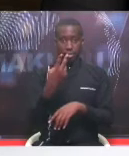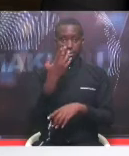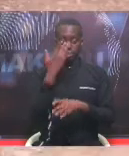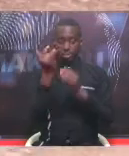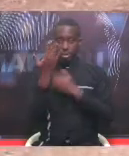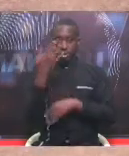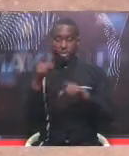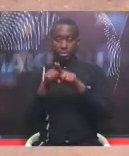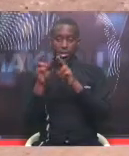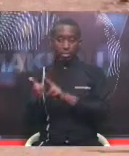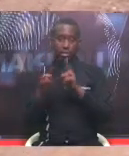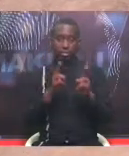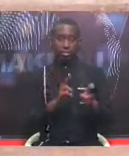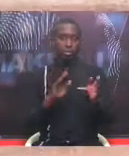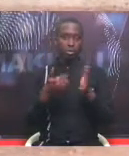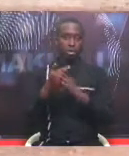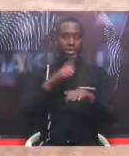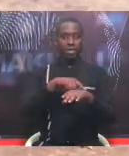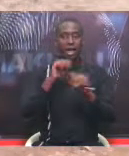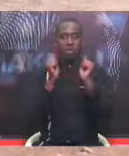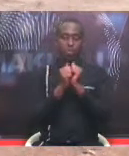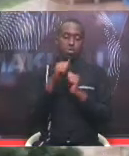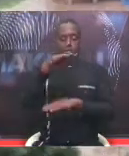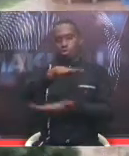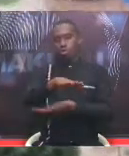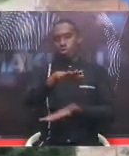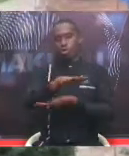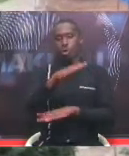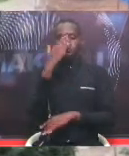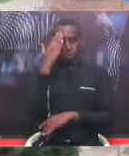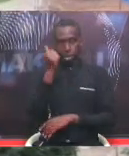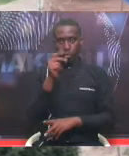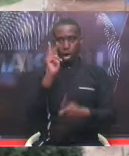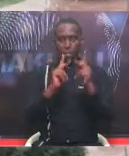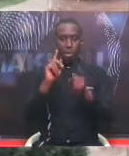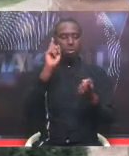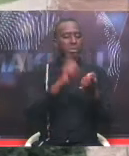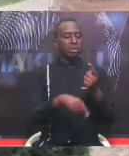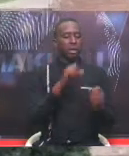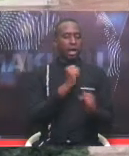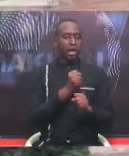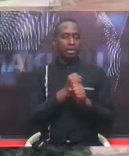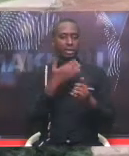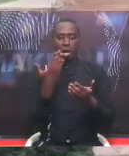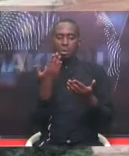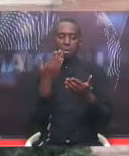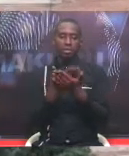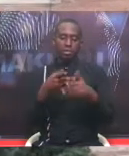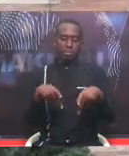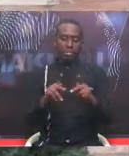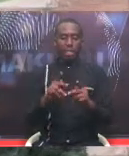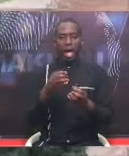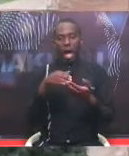byari bisanzwe bigere saa kumi za nimugoroba ubwo rero aho kugira ngo abantu bica akazi cyangwa basaba impushya bakoresha benshi